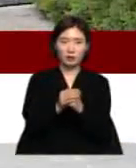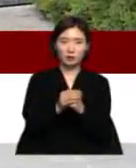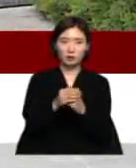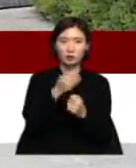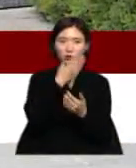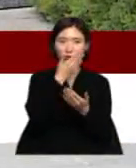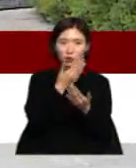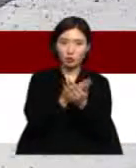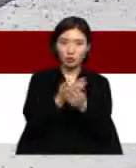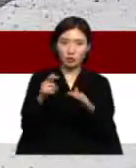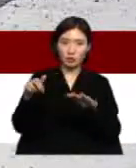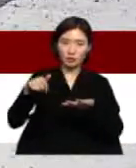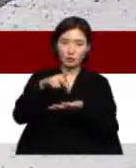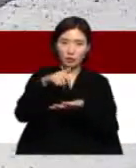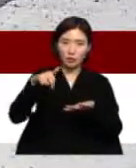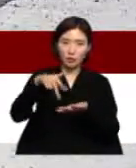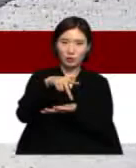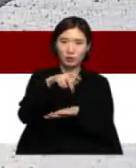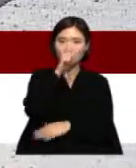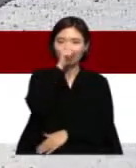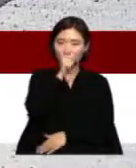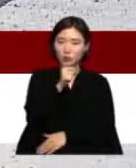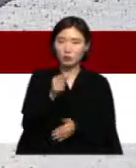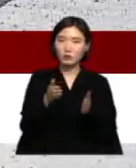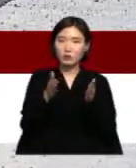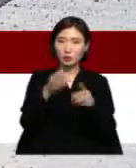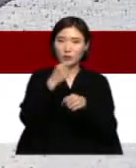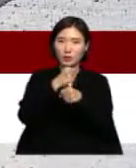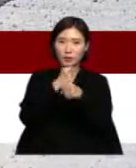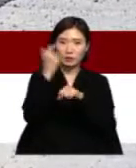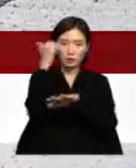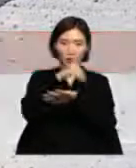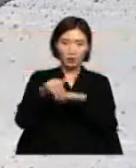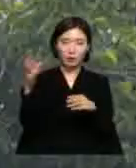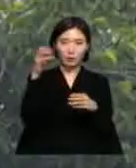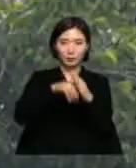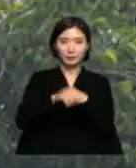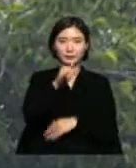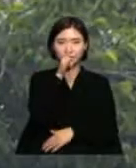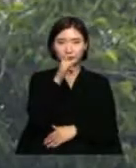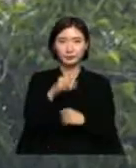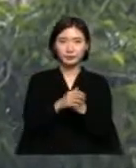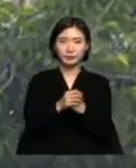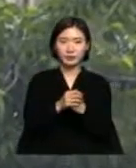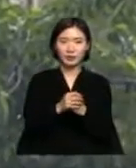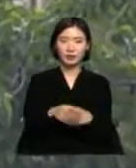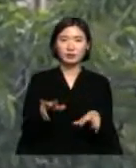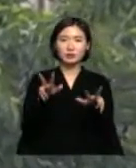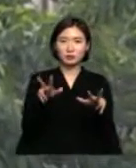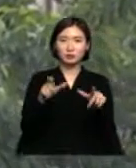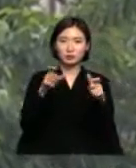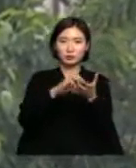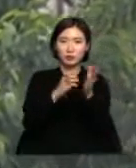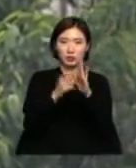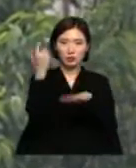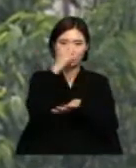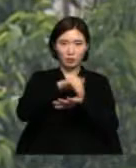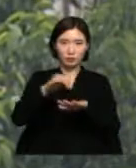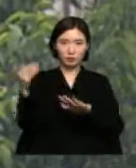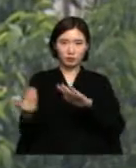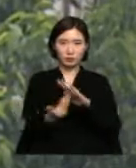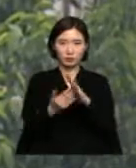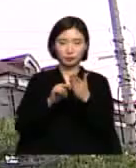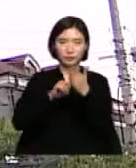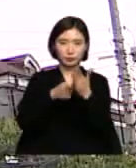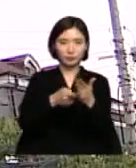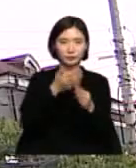남북 보행축으로 걷기 좋은 거리로 만들겠다는 구상도 포함됐습니다. 이에 시는 현재 지구 단위 계획 수립을 추진하고